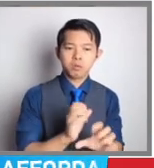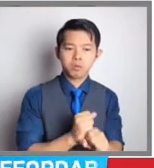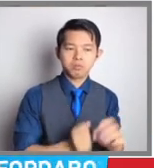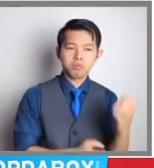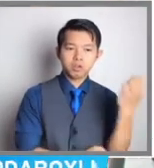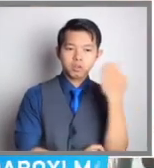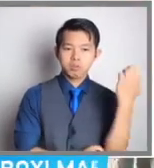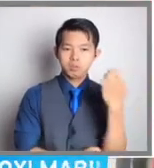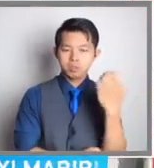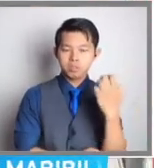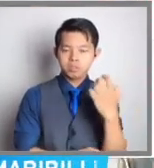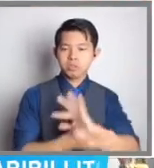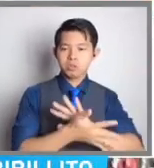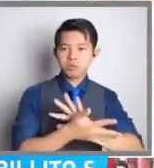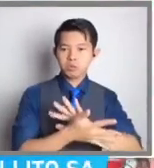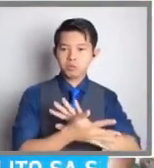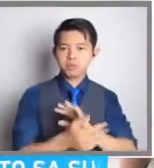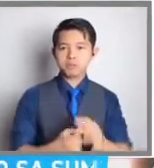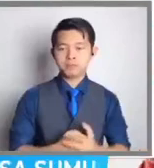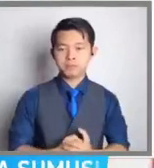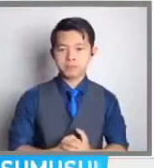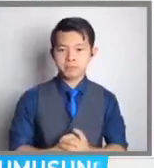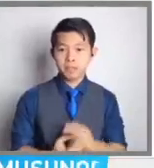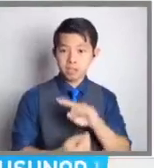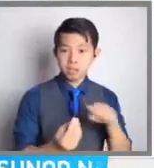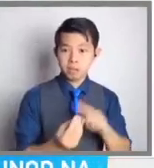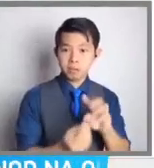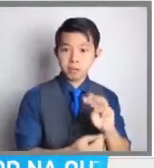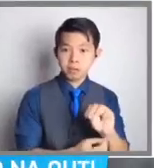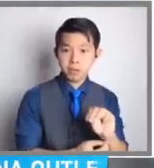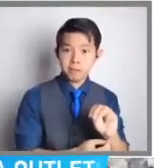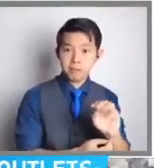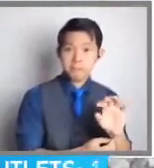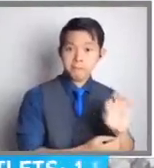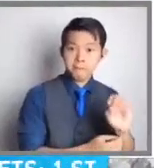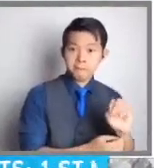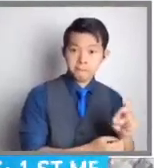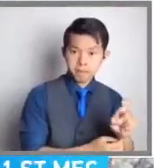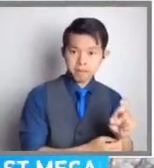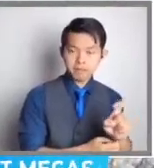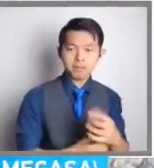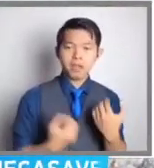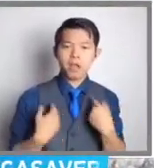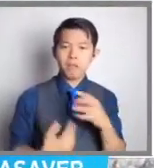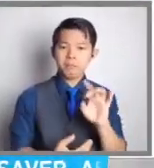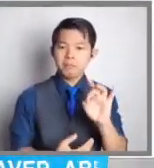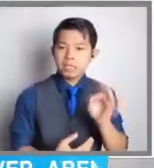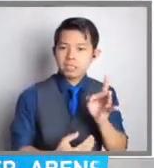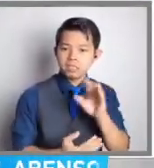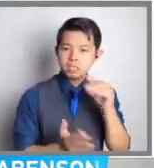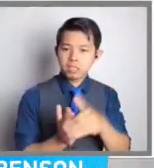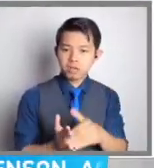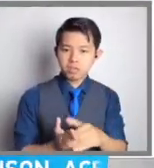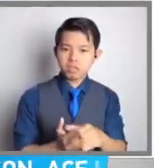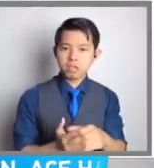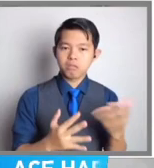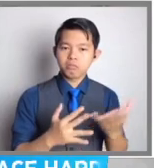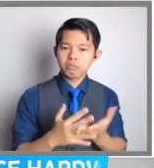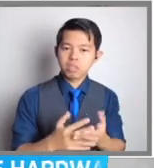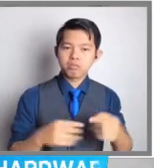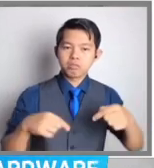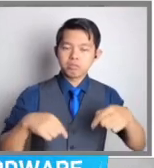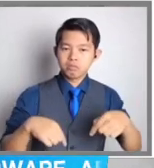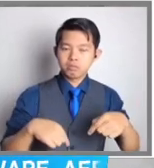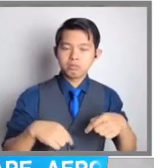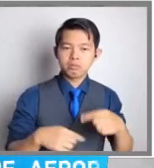COVID. Pagdating naman sa monkeypox o mpox, mahigit 80,000 cases ang naitala sa mahigit 100 bansa.